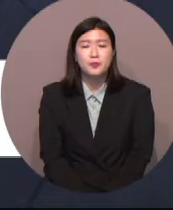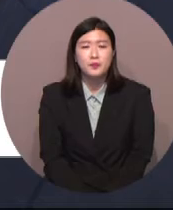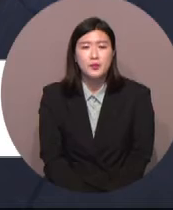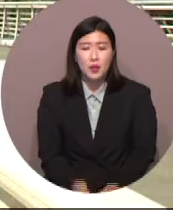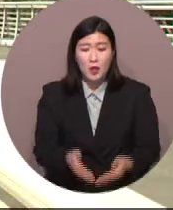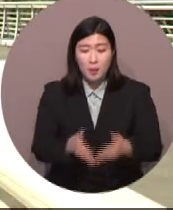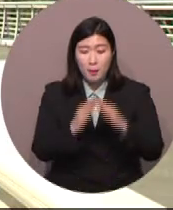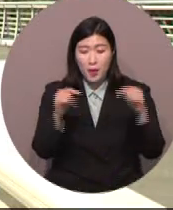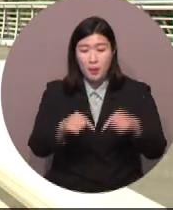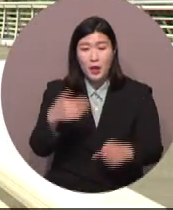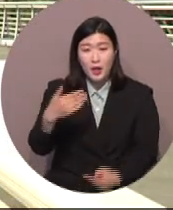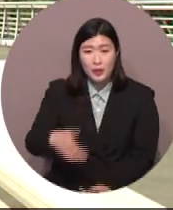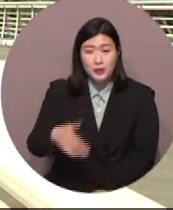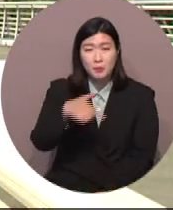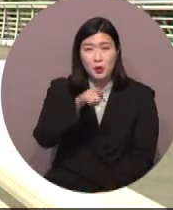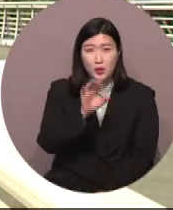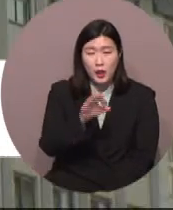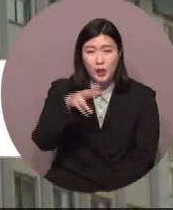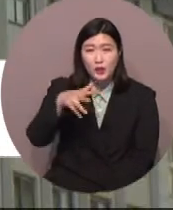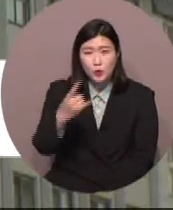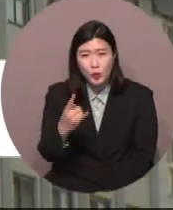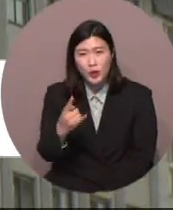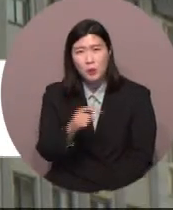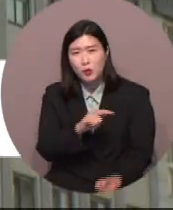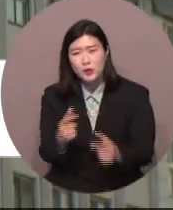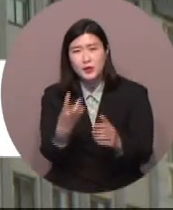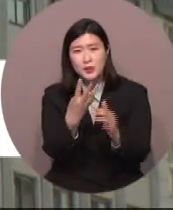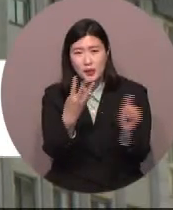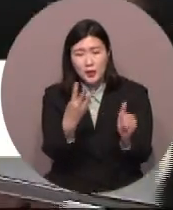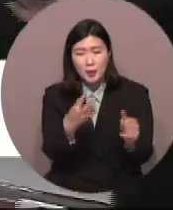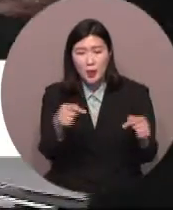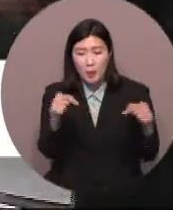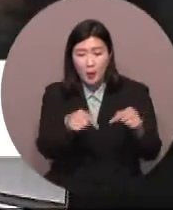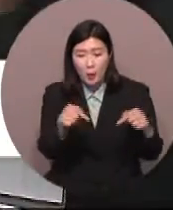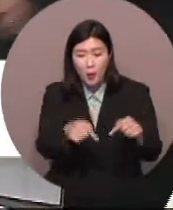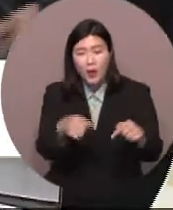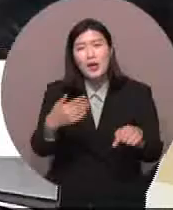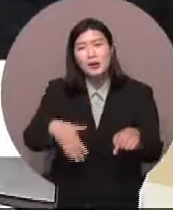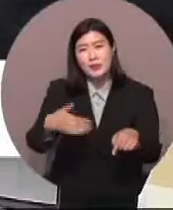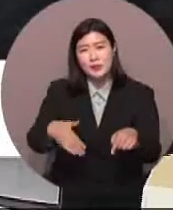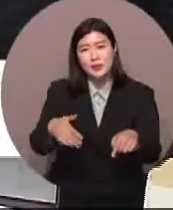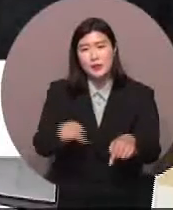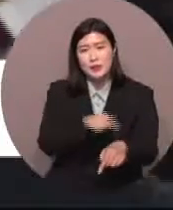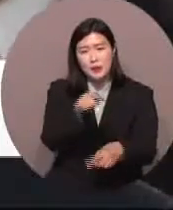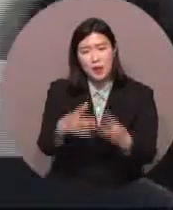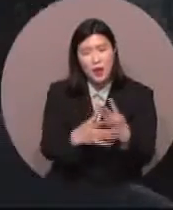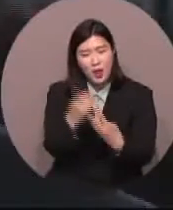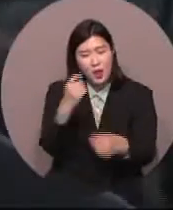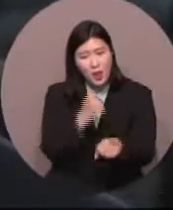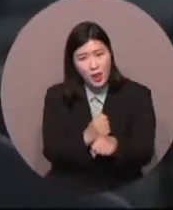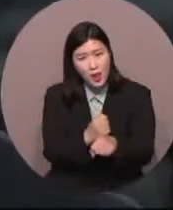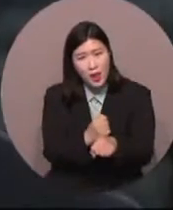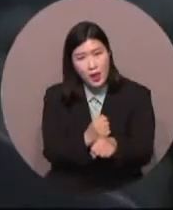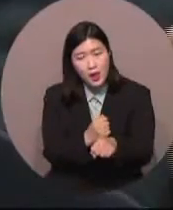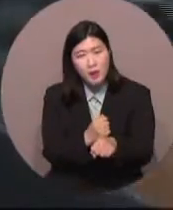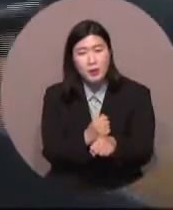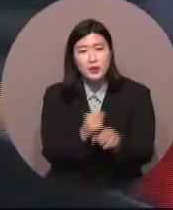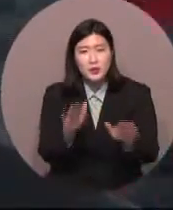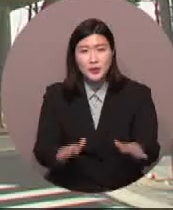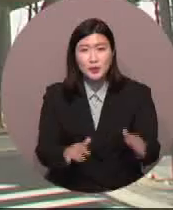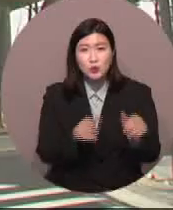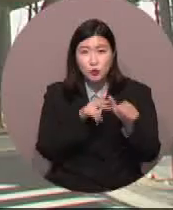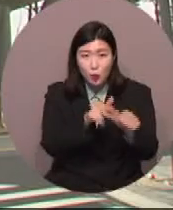아직 강미 의 최정수 최태호 예비후보는 단 1화 논의에서 빠진 가운데 이번 단일화가 성사되면